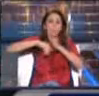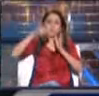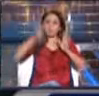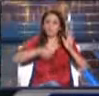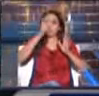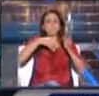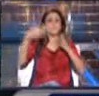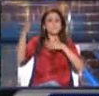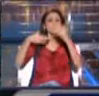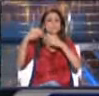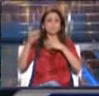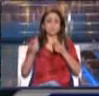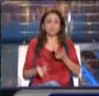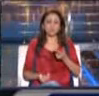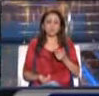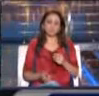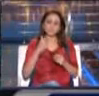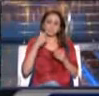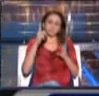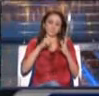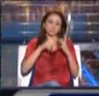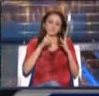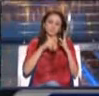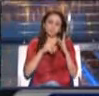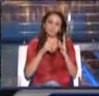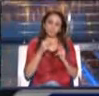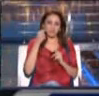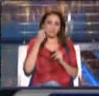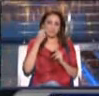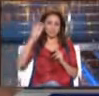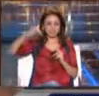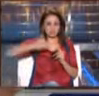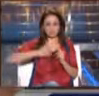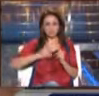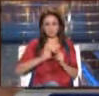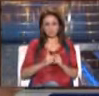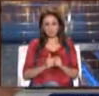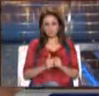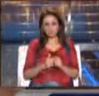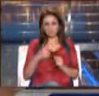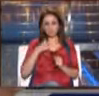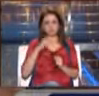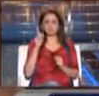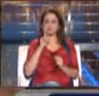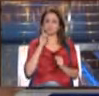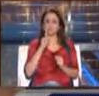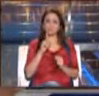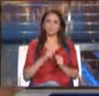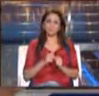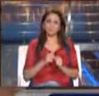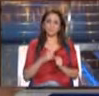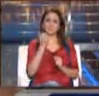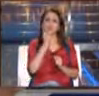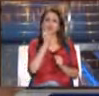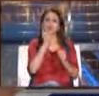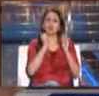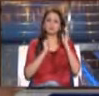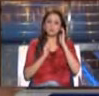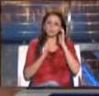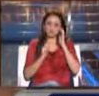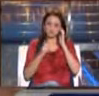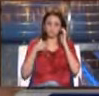التليفون ويرد عليك, وبعدين كابتن نمره 2. اما ناس من ما الناس يجوا لي, احنا طبعا ضد, احنا بنقول بيعملوا بعض الاخطاء. اما اجي